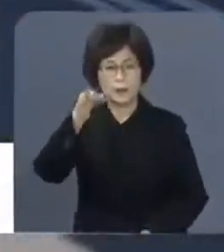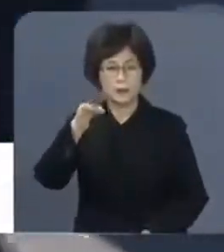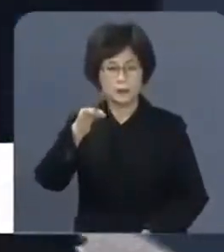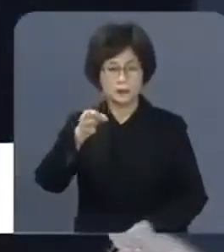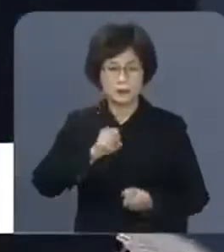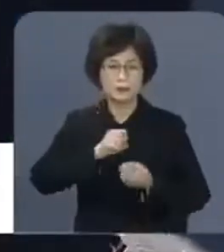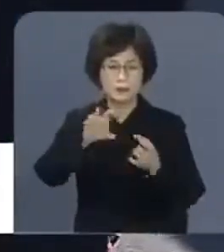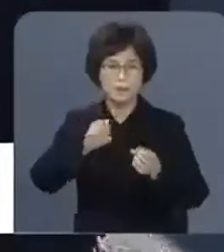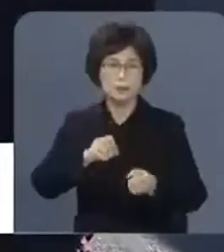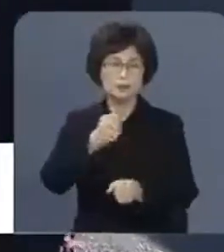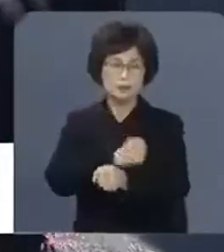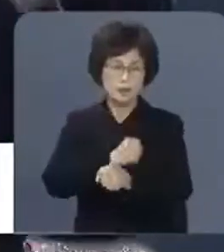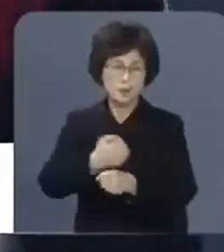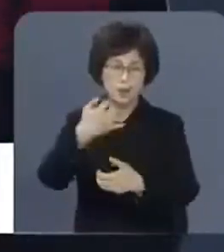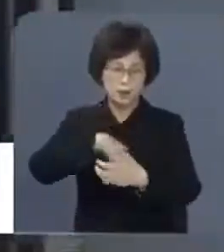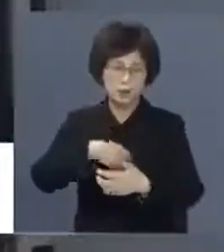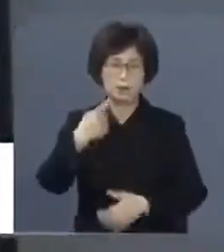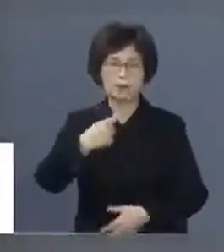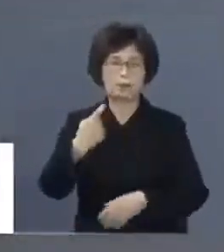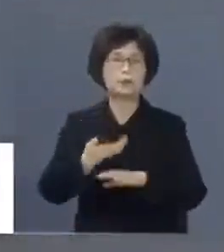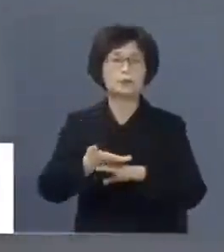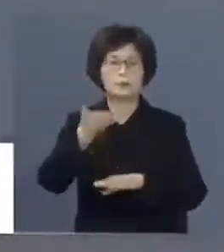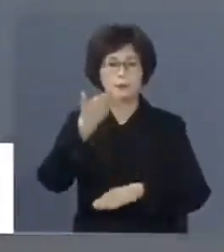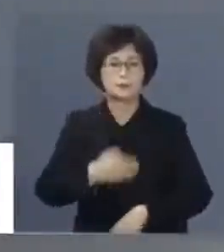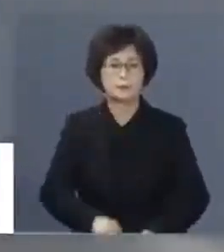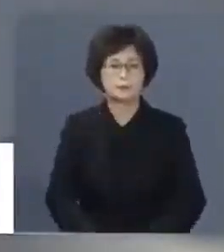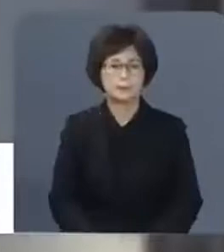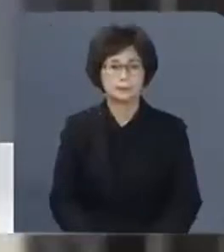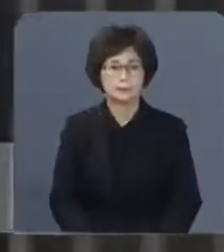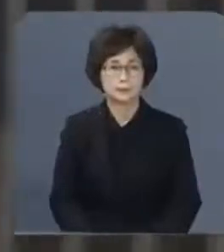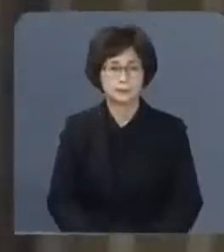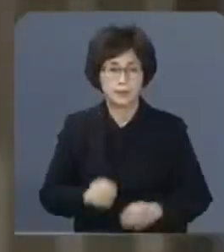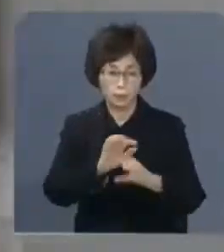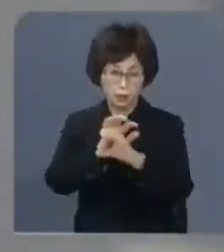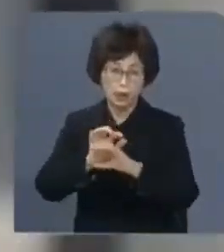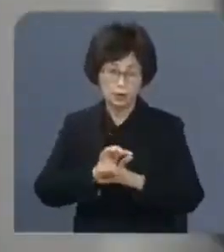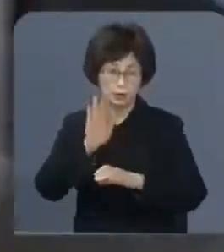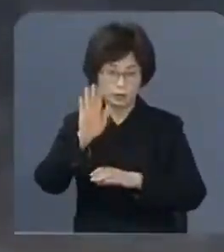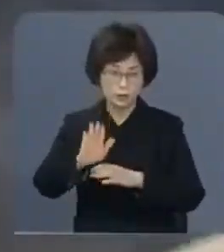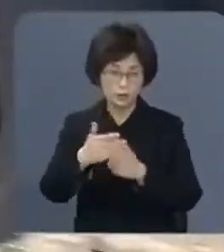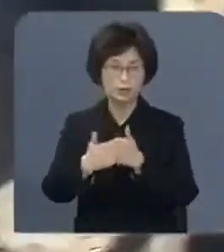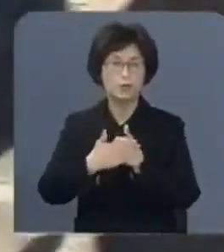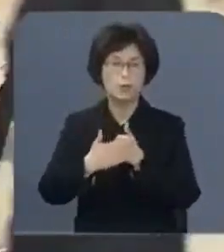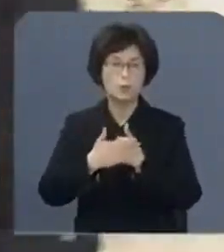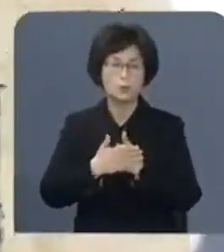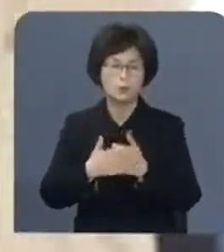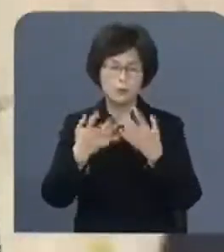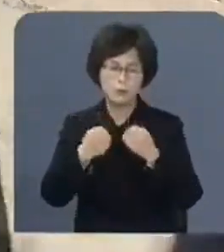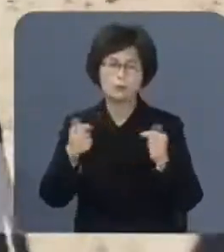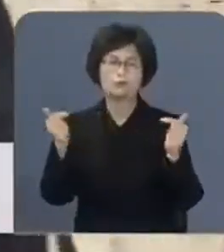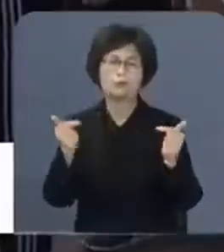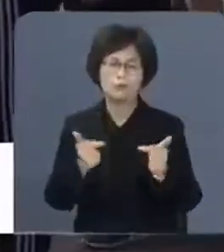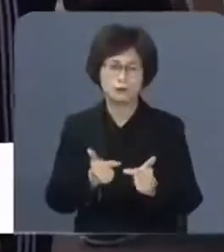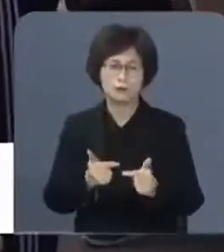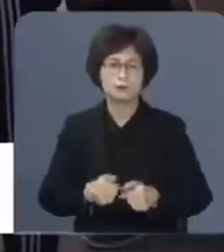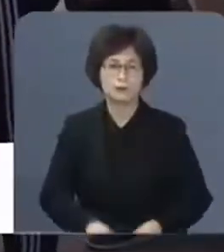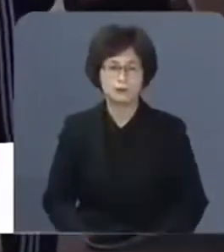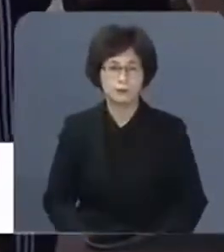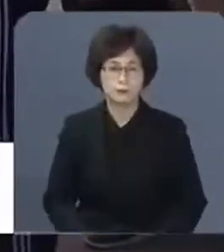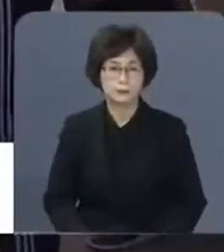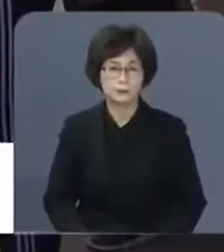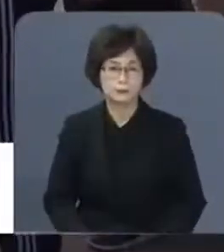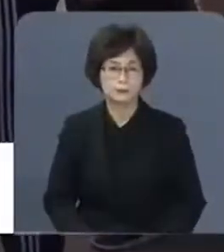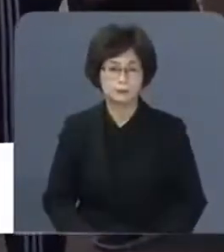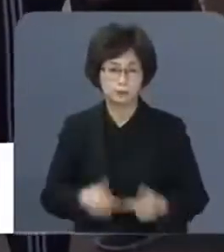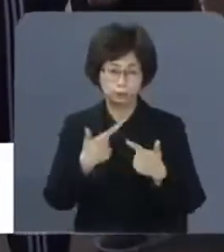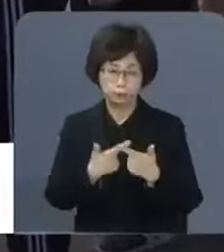배달 비용을 더하면 1,000원이 훌쩍 넘습니다. 코로나19 이후 도움의 손길도 줄었습니다. 부산